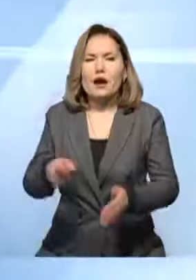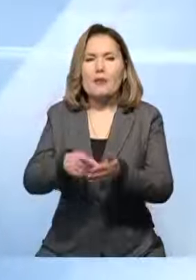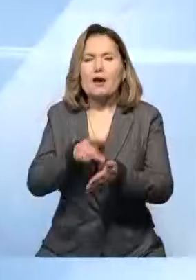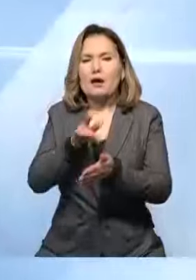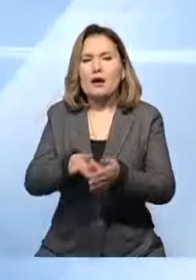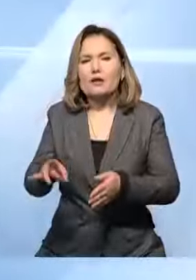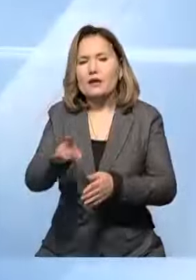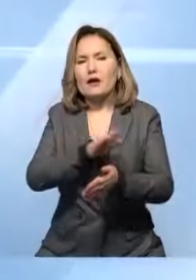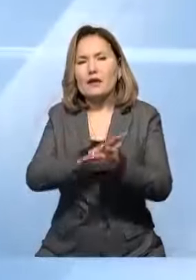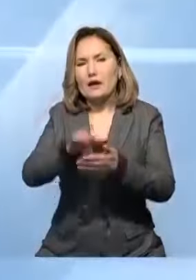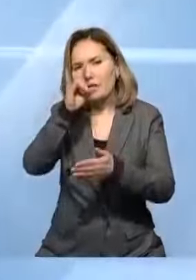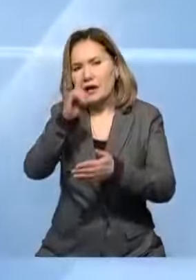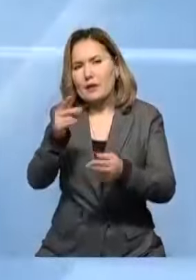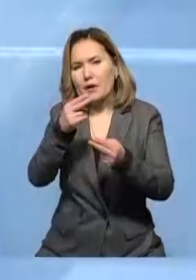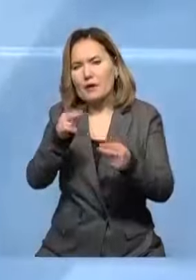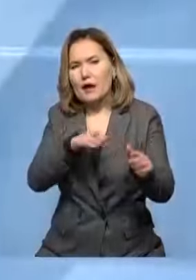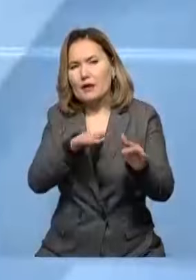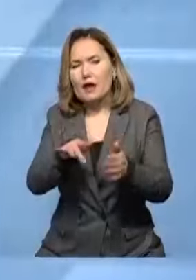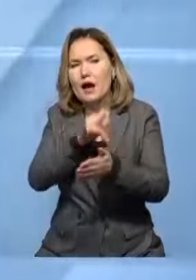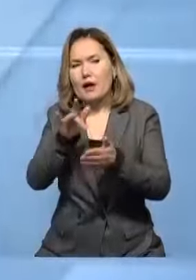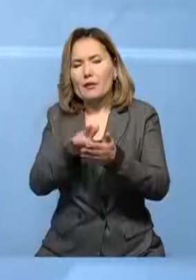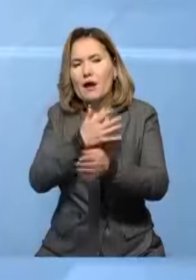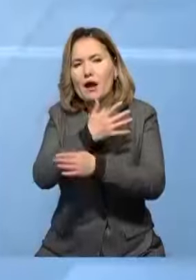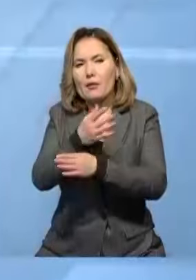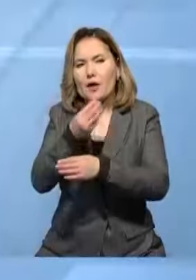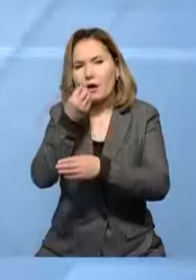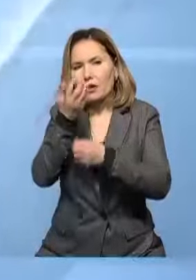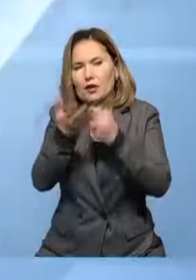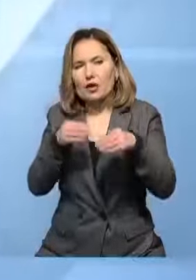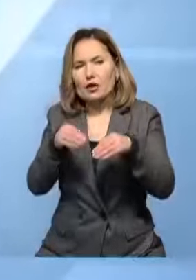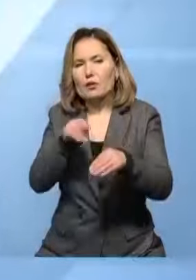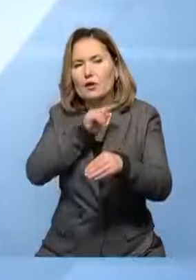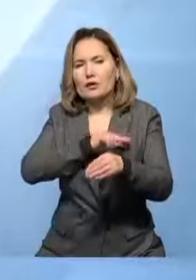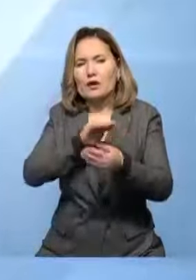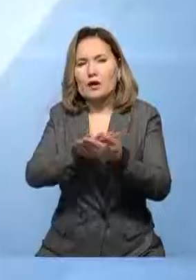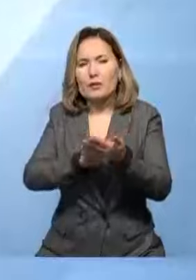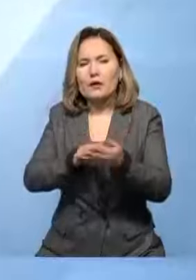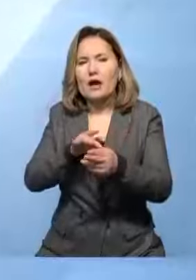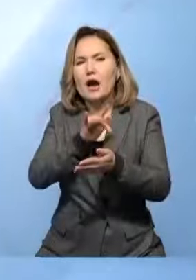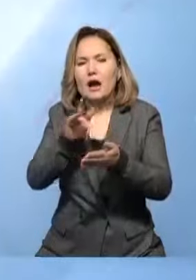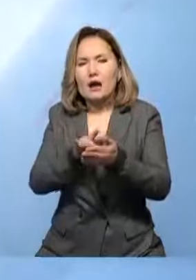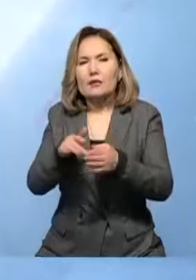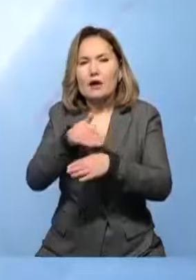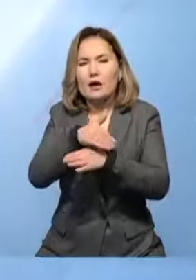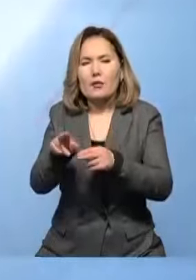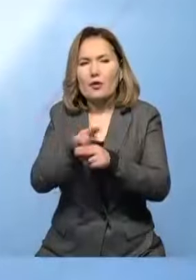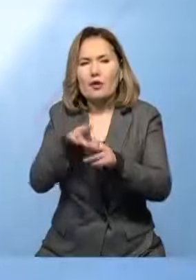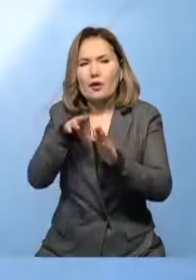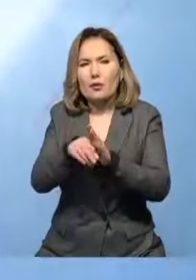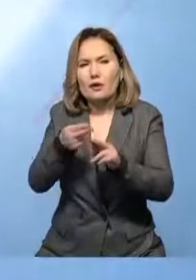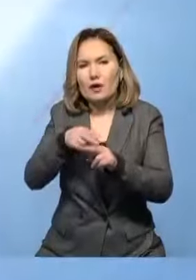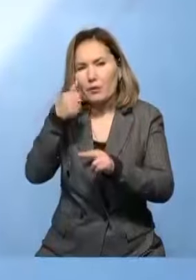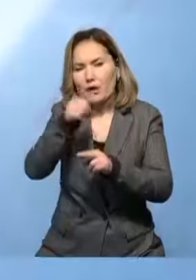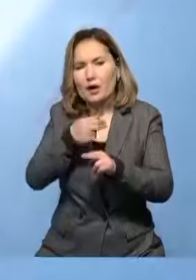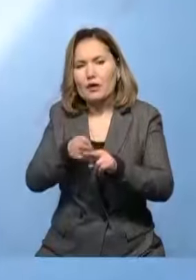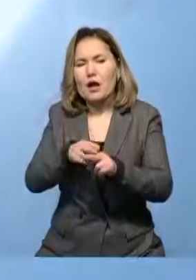Қарағандыда республикалық таза Қазақстан акциясы қаланы абаттандыру жұмыстарымен жалғасты. Қазір шаһар ішіндегі жолдар қалпына келтіріліп жатыр.